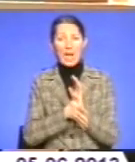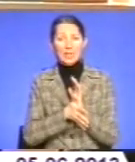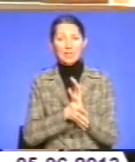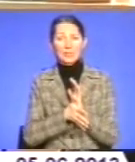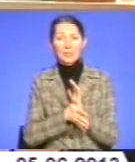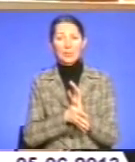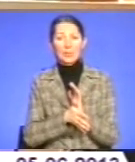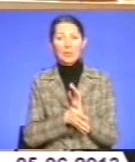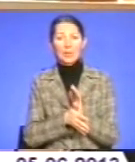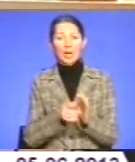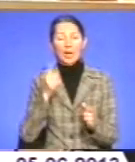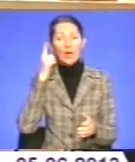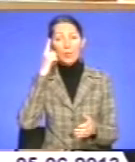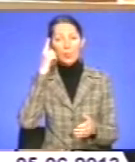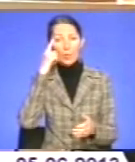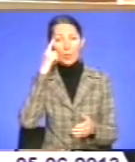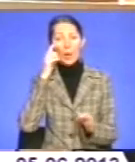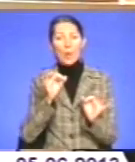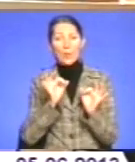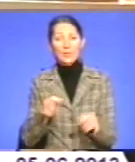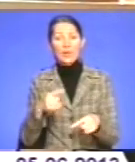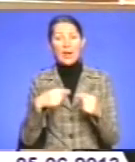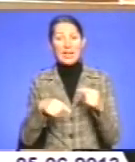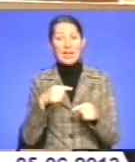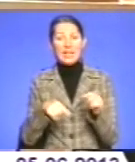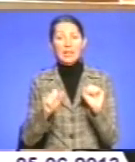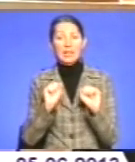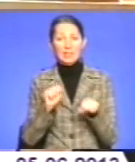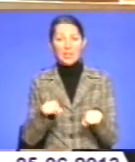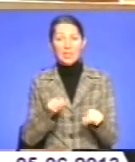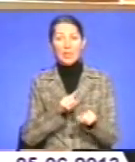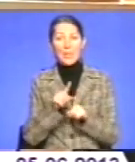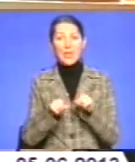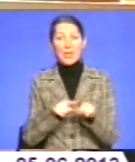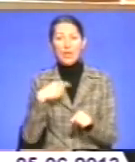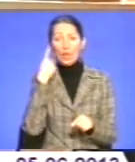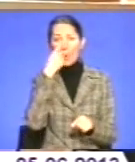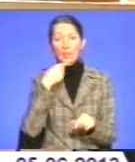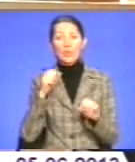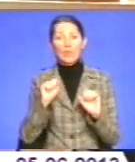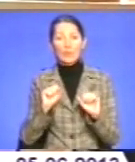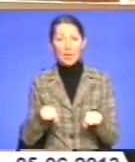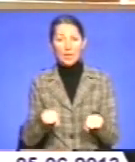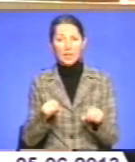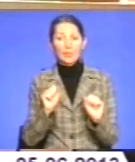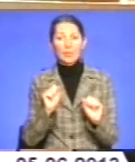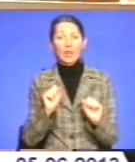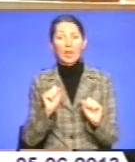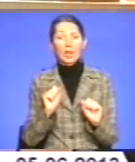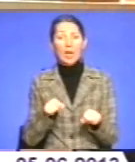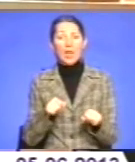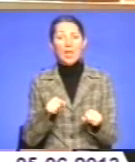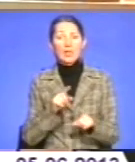вмотивована думка, правдива критика, здатні міняти обличчя влади, здатні змінювати